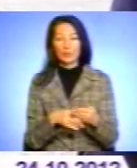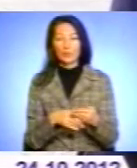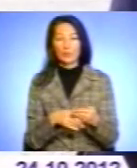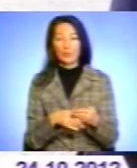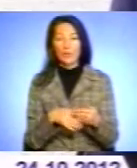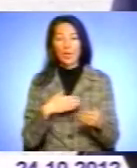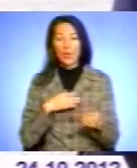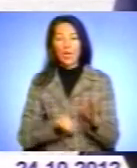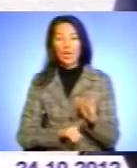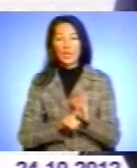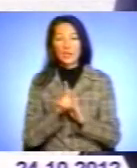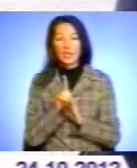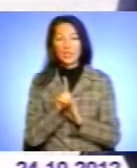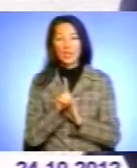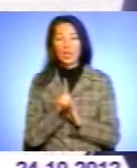Мы начали